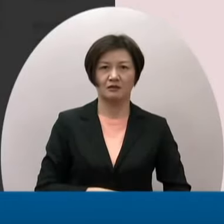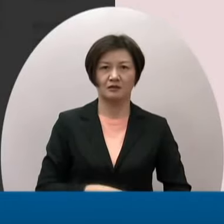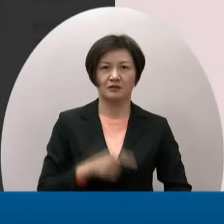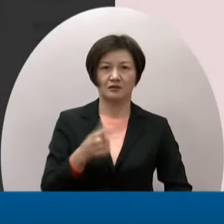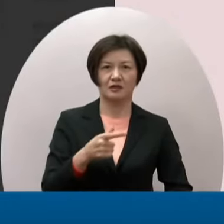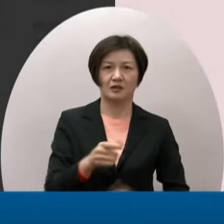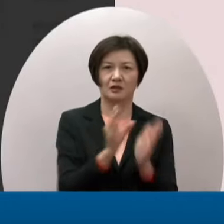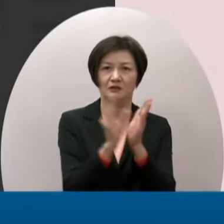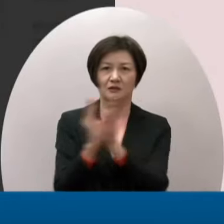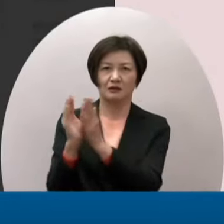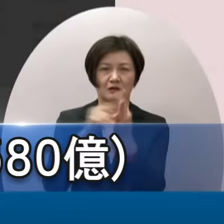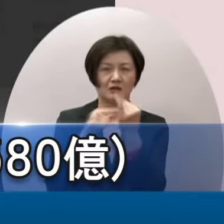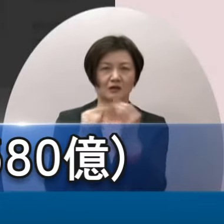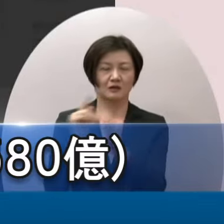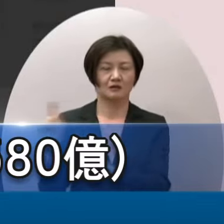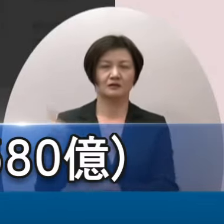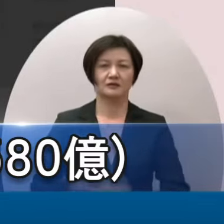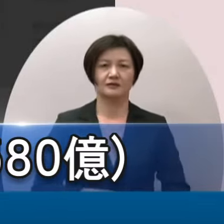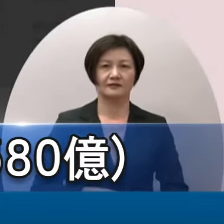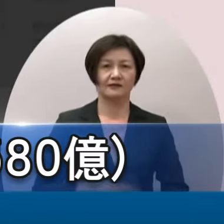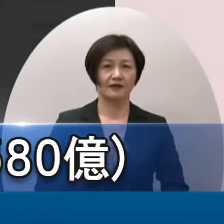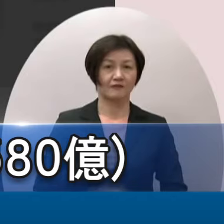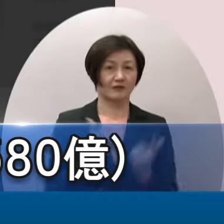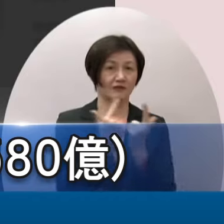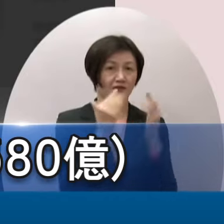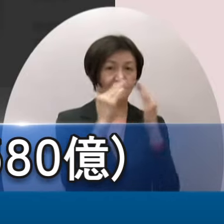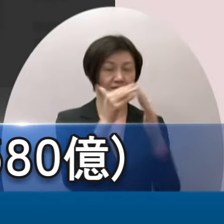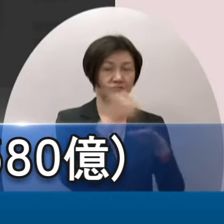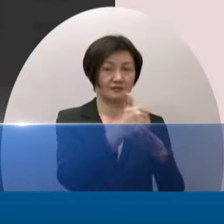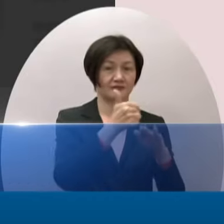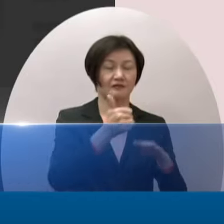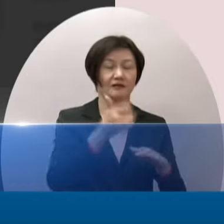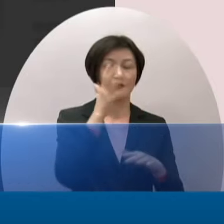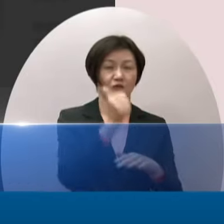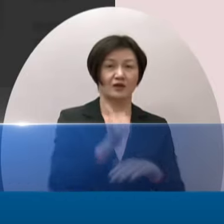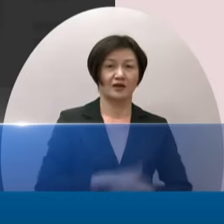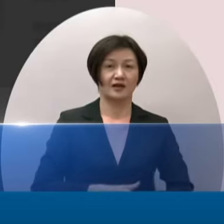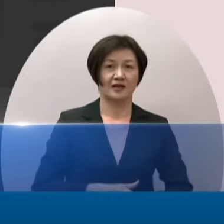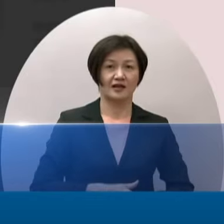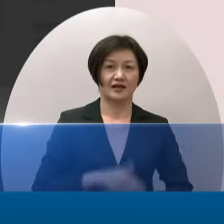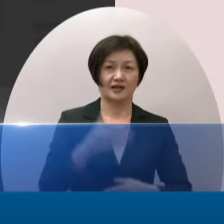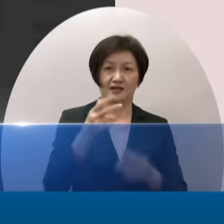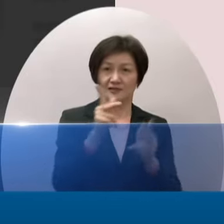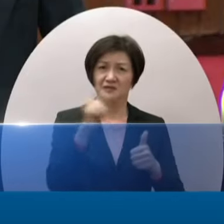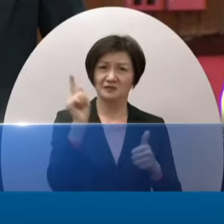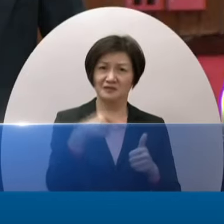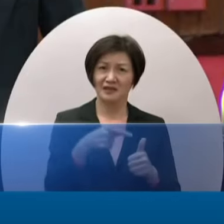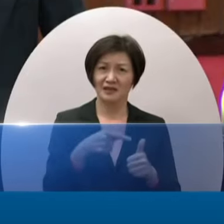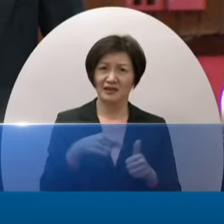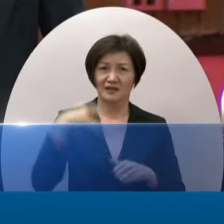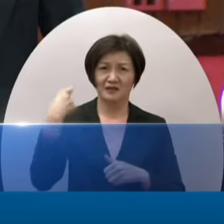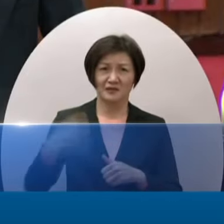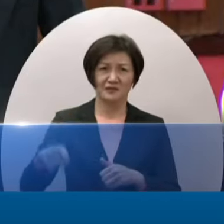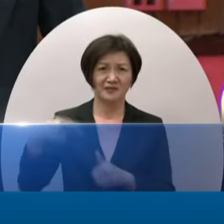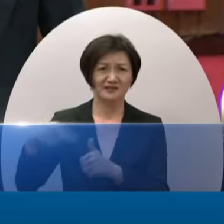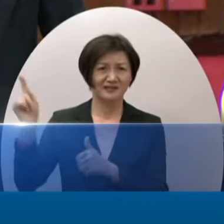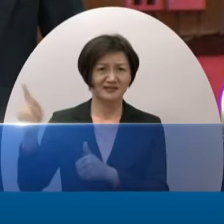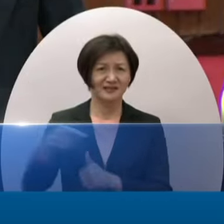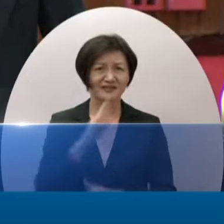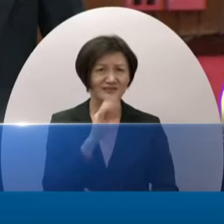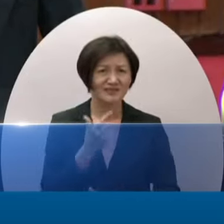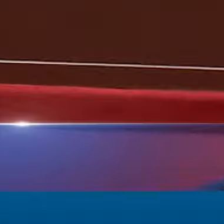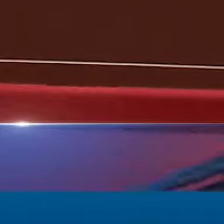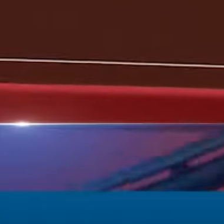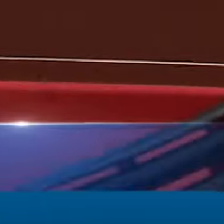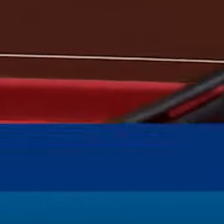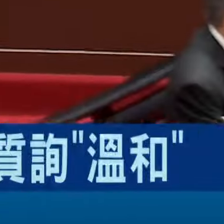档案，我也 当。过年的台北市长，这有减570遍，民进党这前以后， 我吓一跳。我想这个一定要